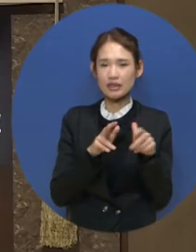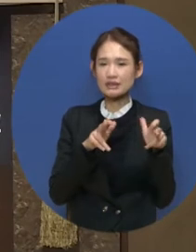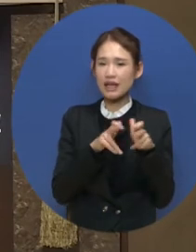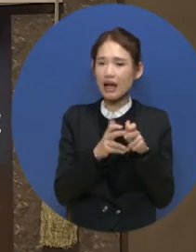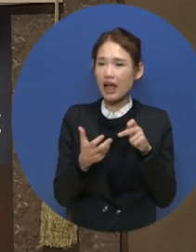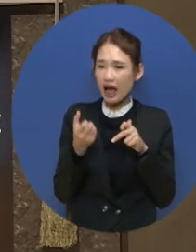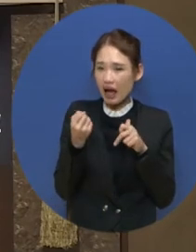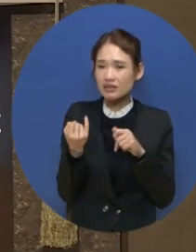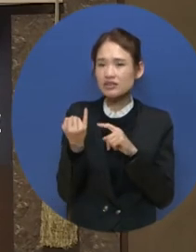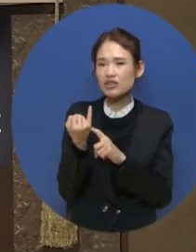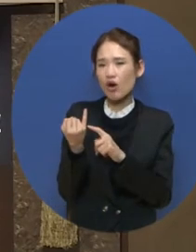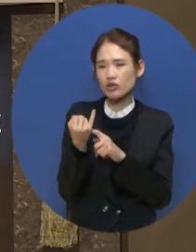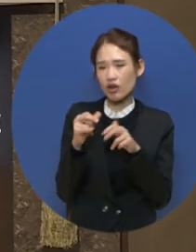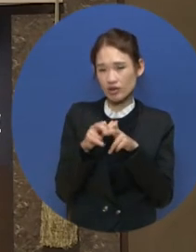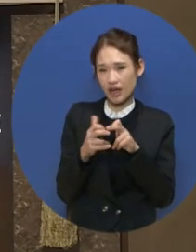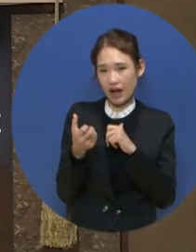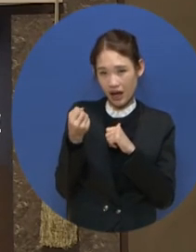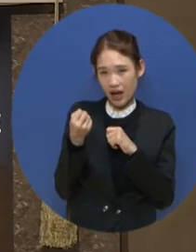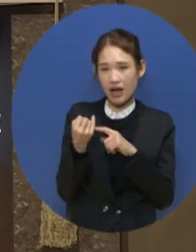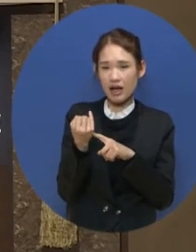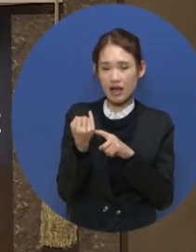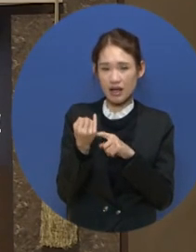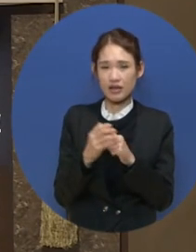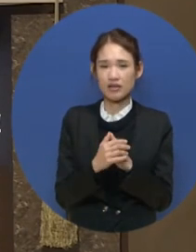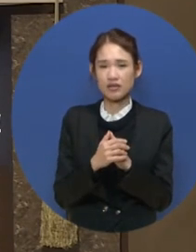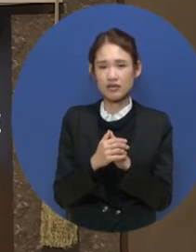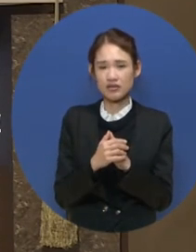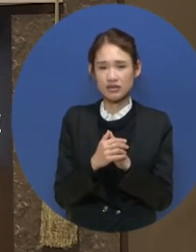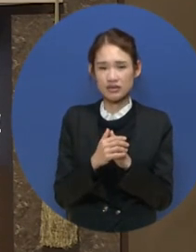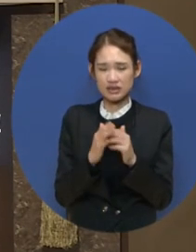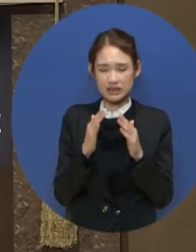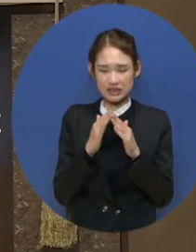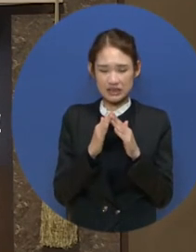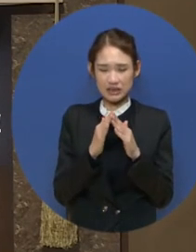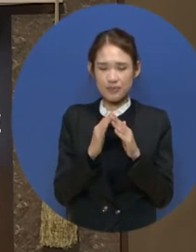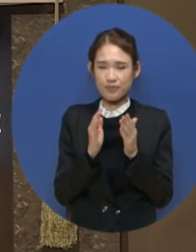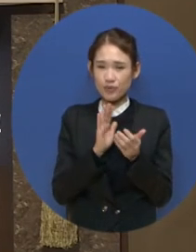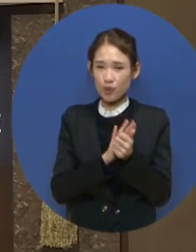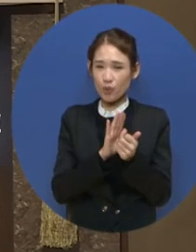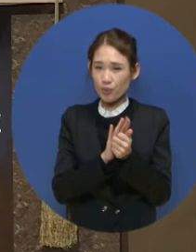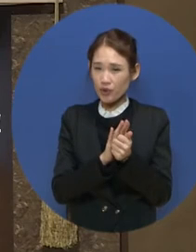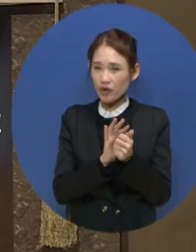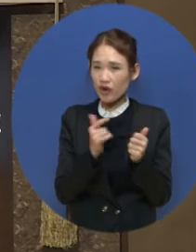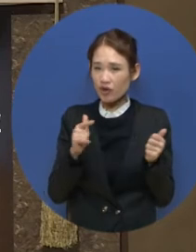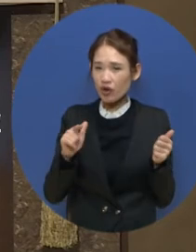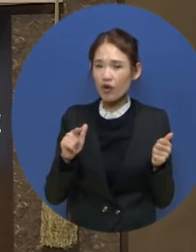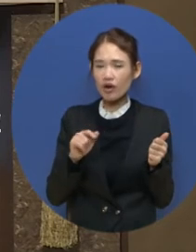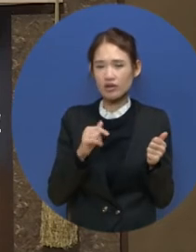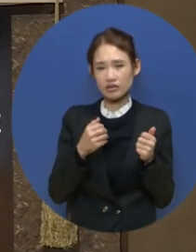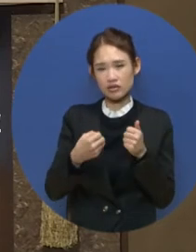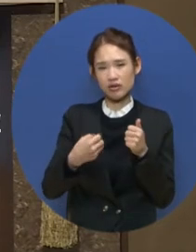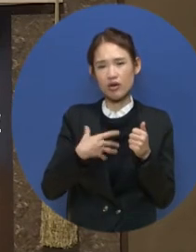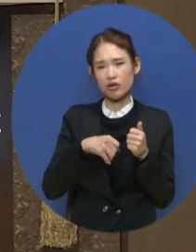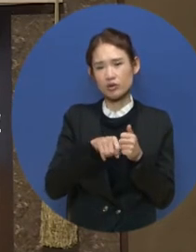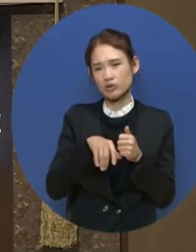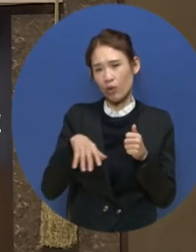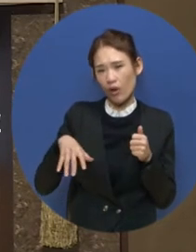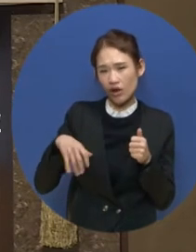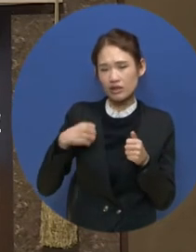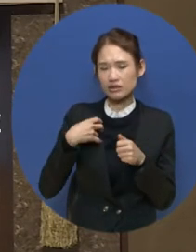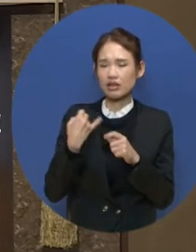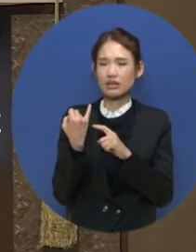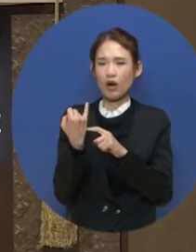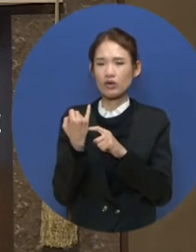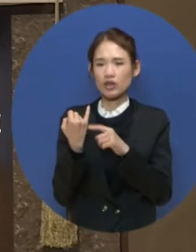여성 장인도 보면 그런 가사의 지원이 라든지 이런 거 로부터 소외되고 그냥 오로지 여성으로서 걸 다